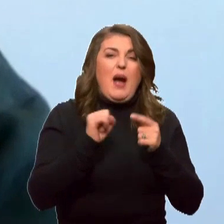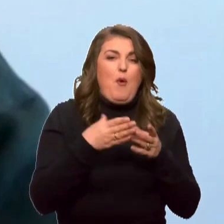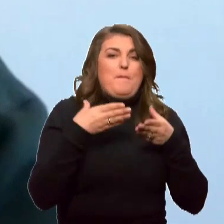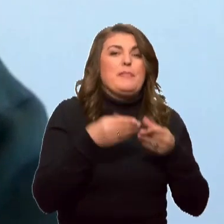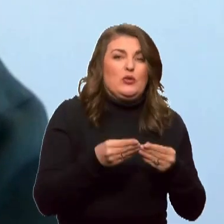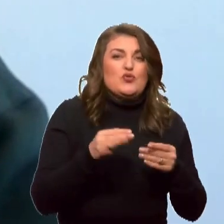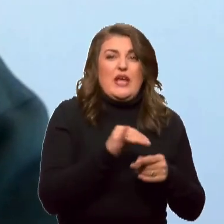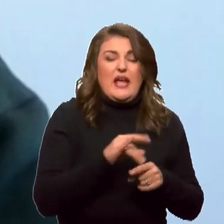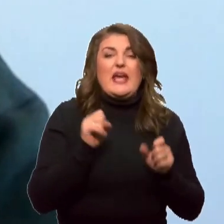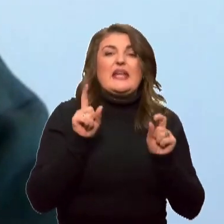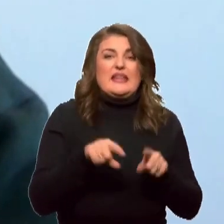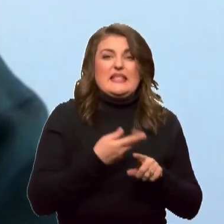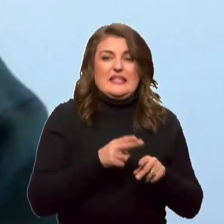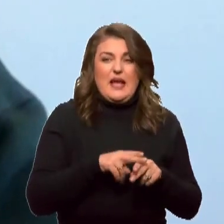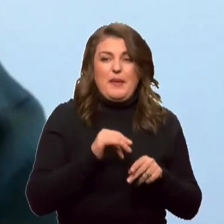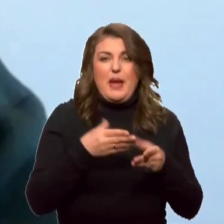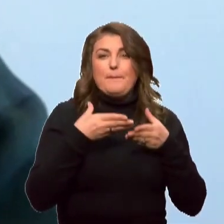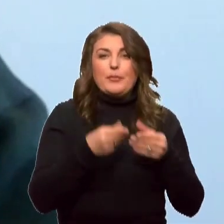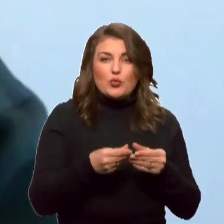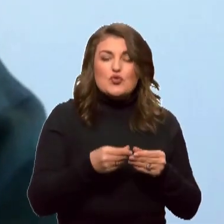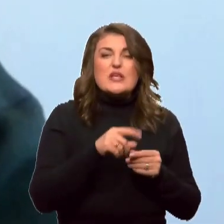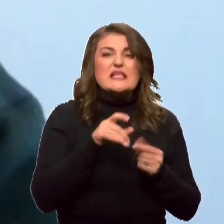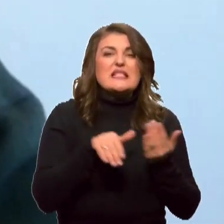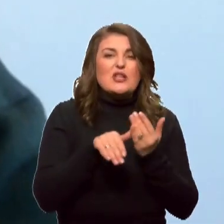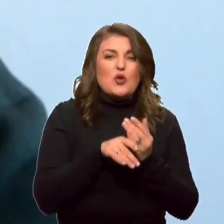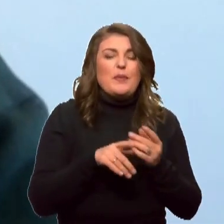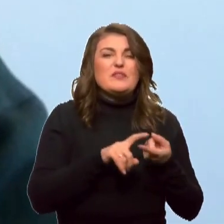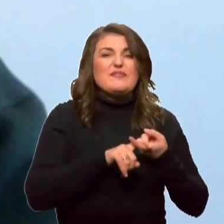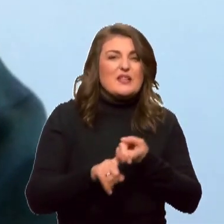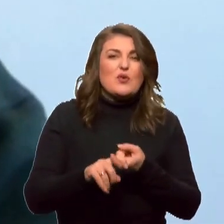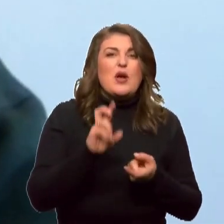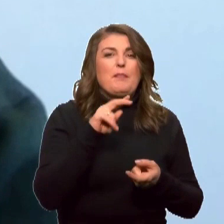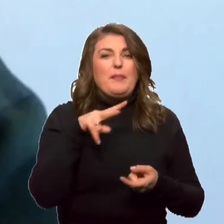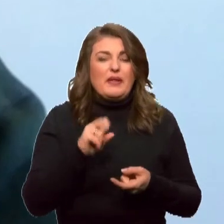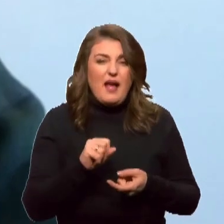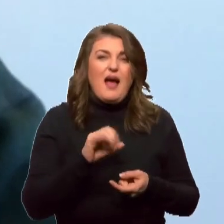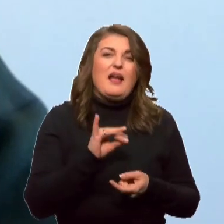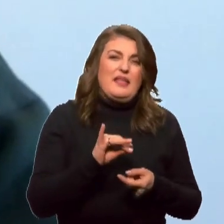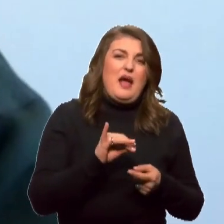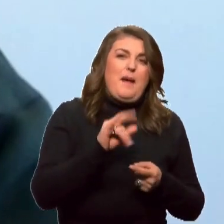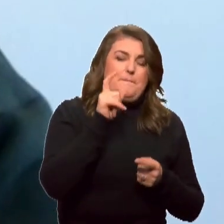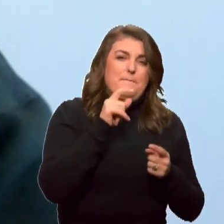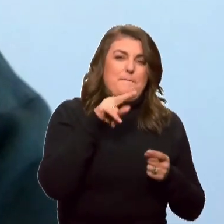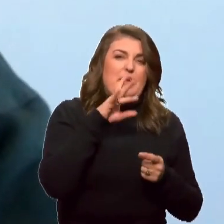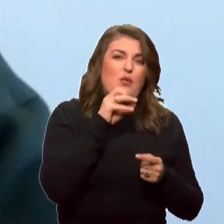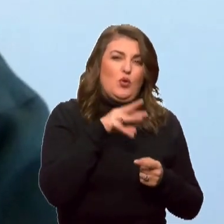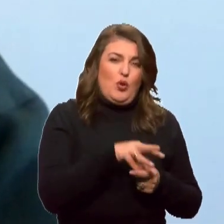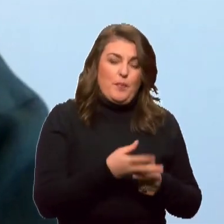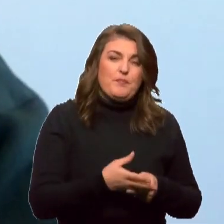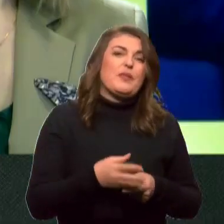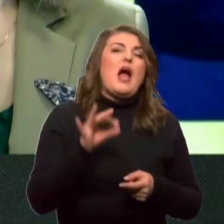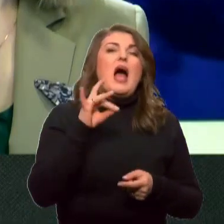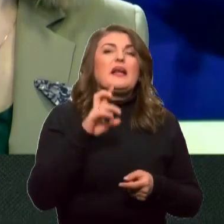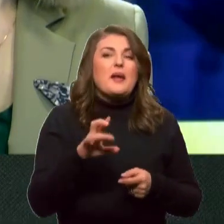їх. Так само і це придушення засобів зв'язку між БПЛА та безпосередньо пілотом. Про РЕБи